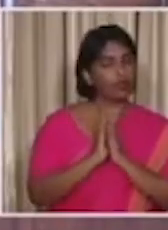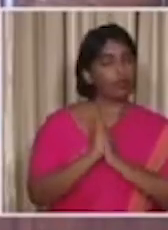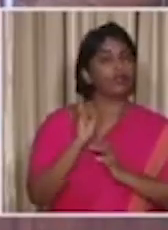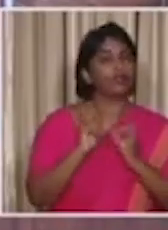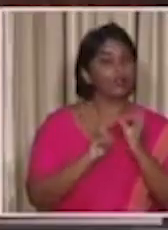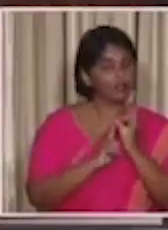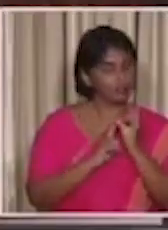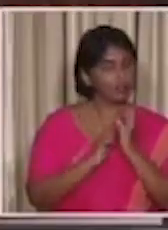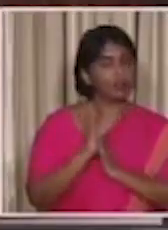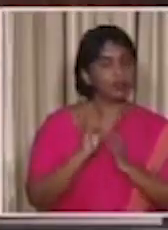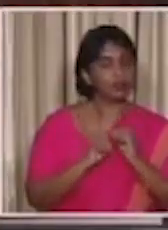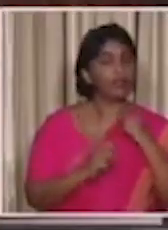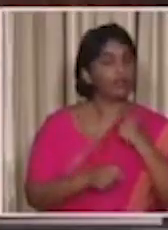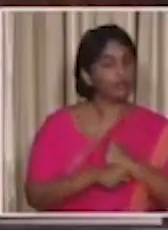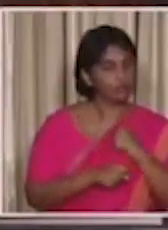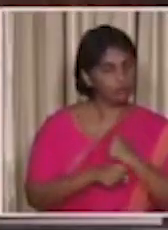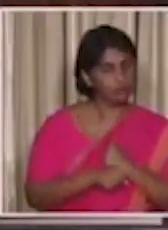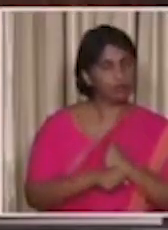මන්ත්‍රීවරු